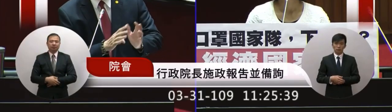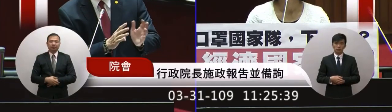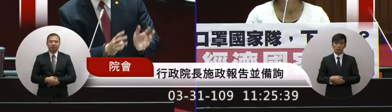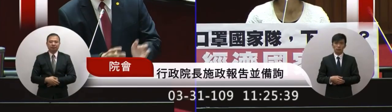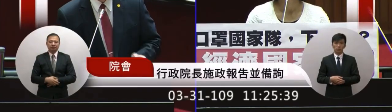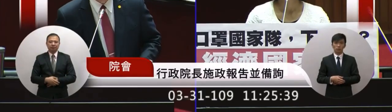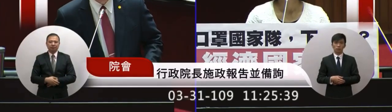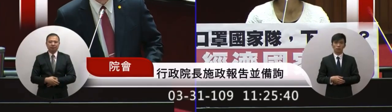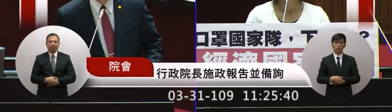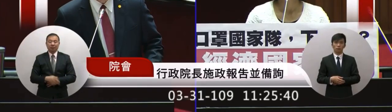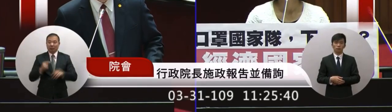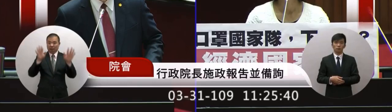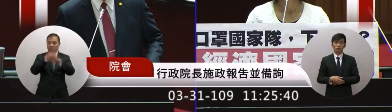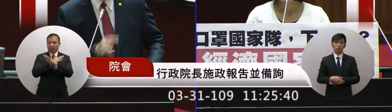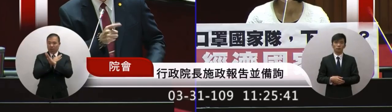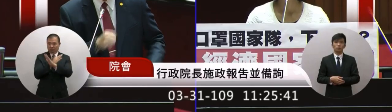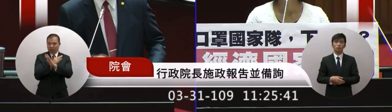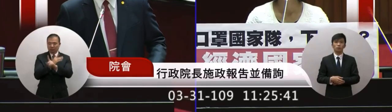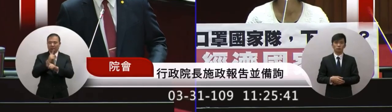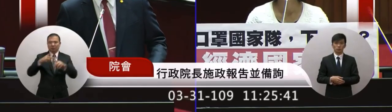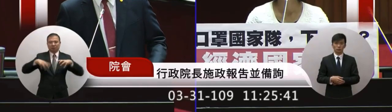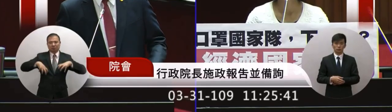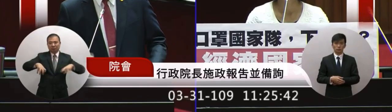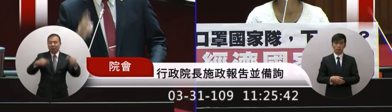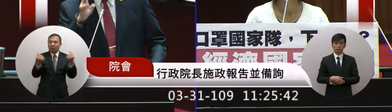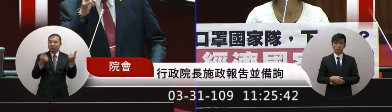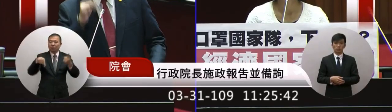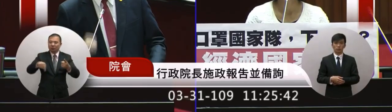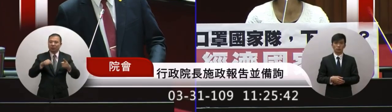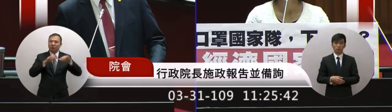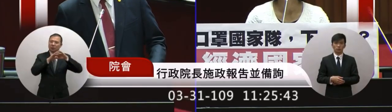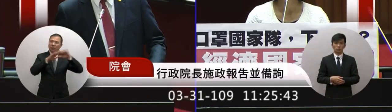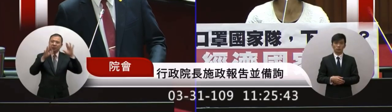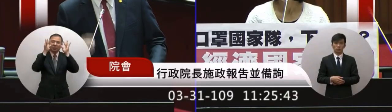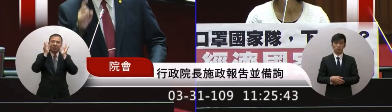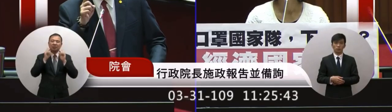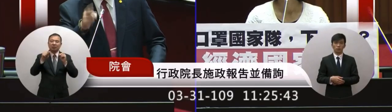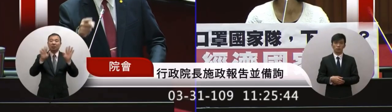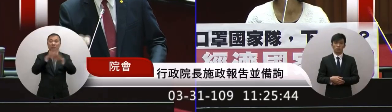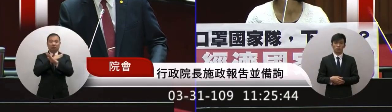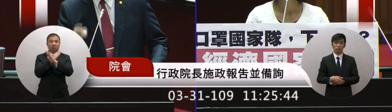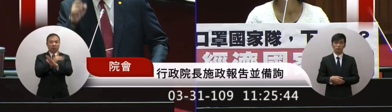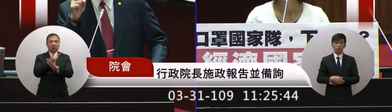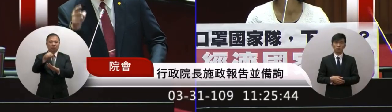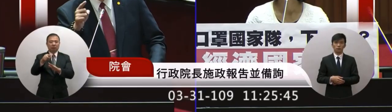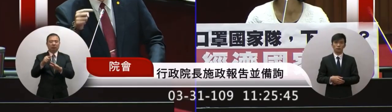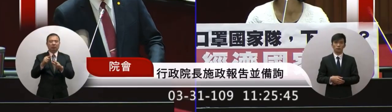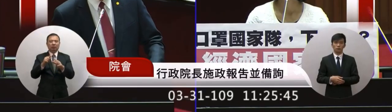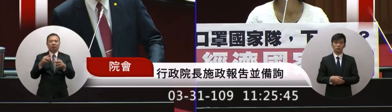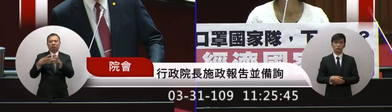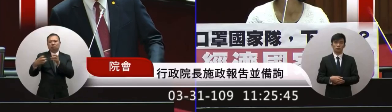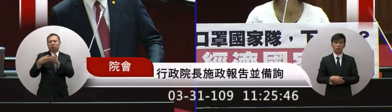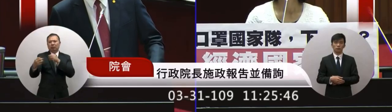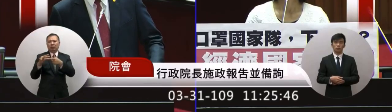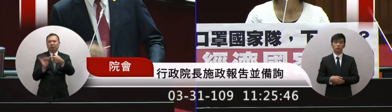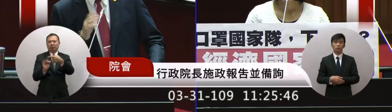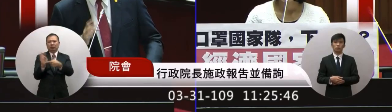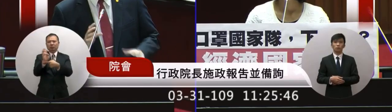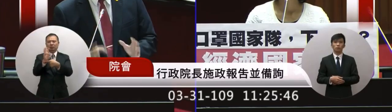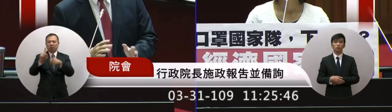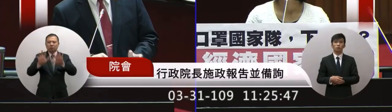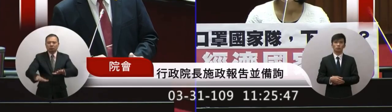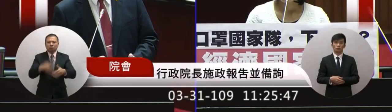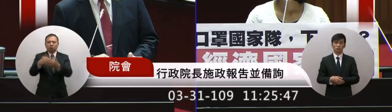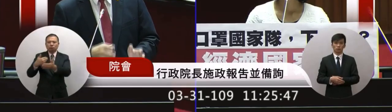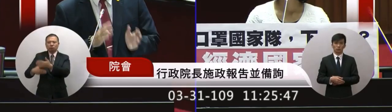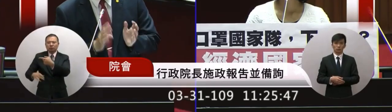个所谓亚旗亚家哦，宁夏夜市过去抽三成，谈判两成，即马谈到剩一成哦，这个